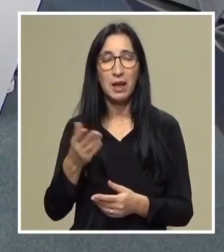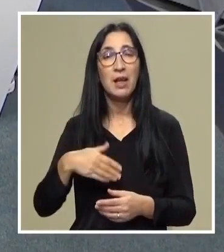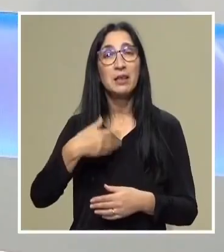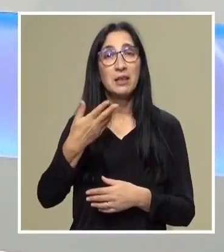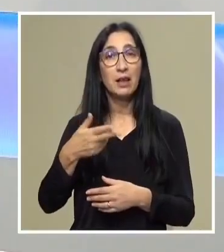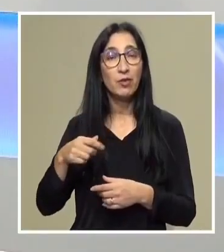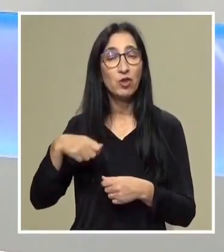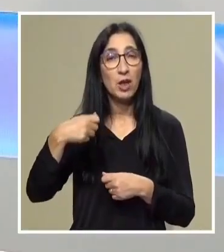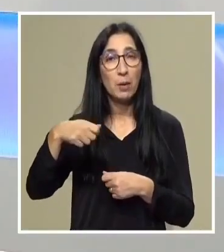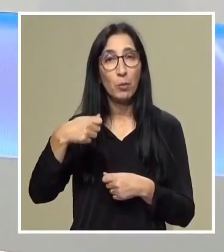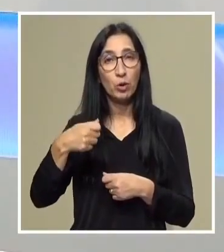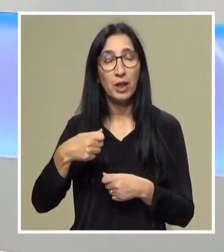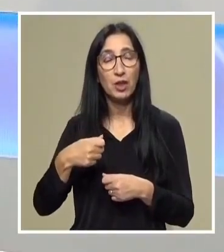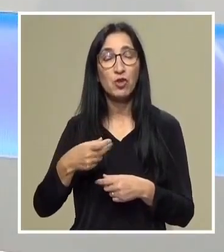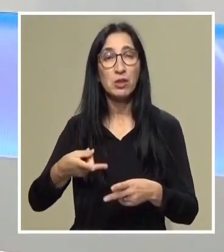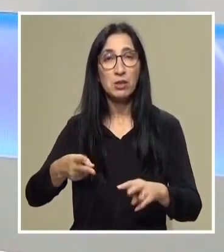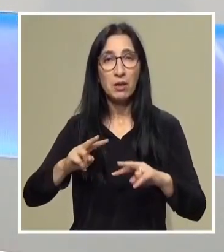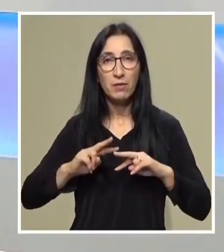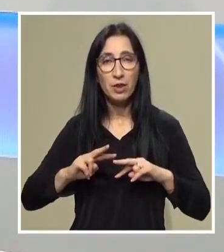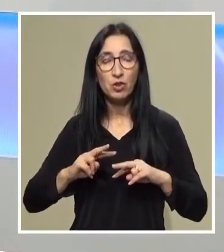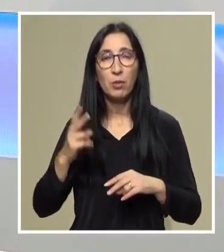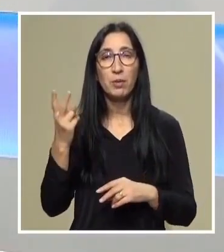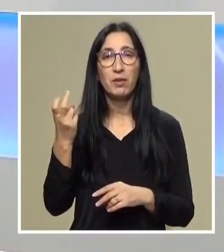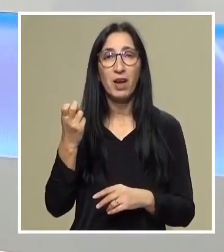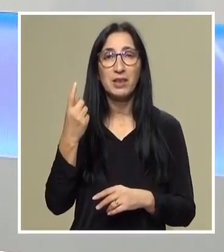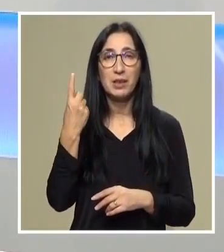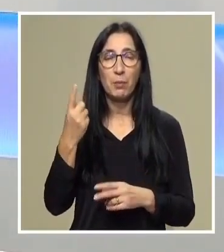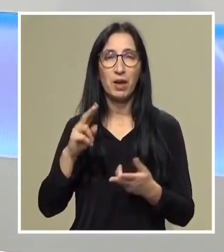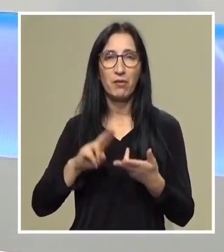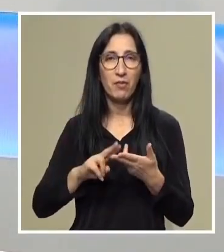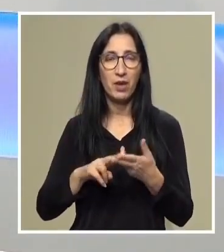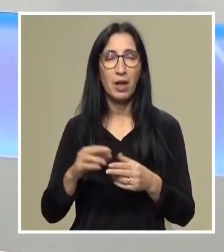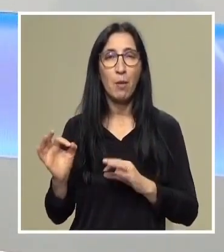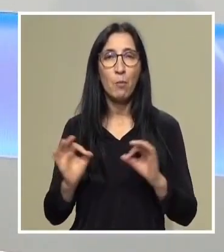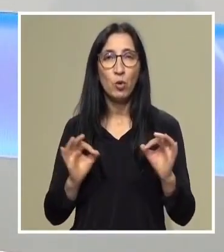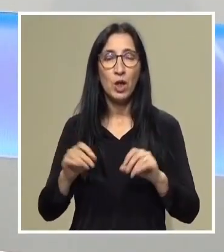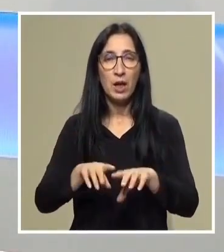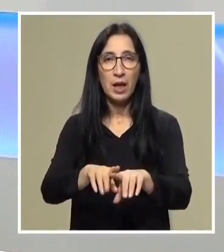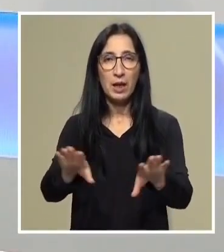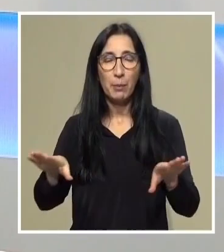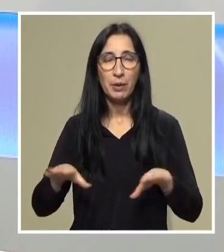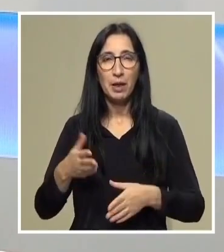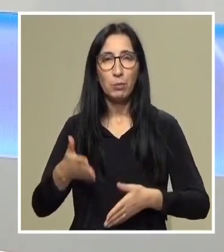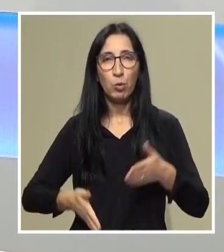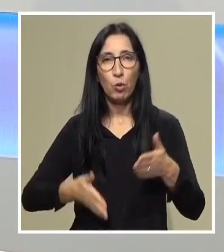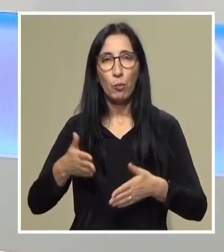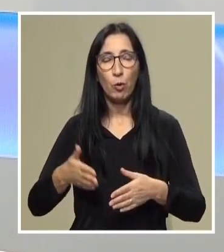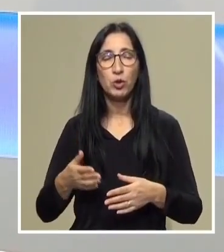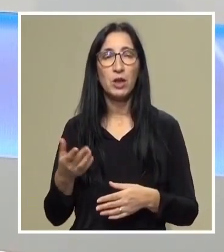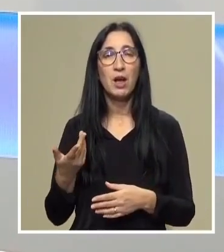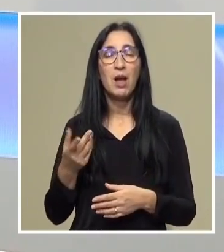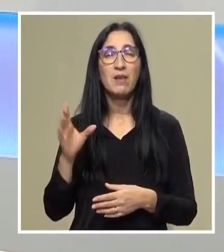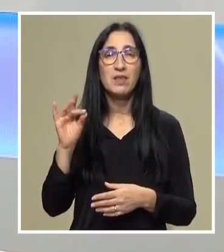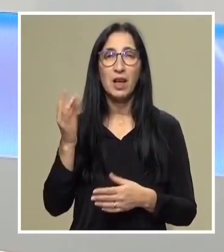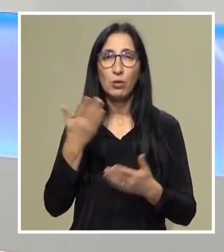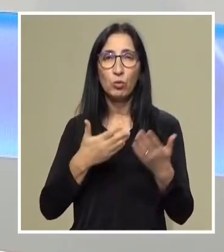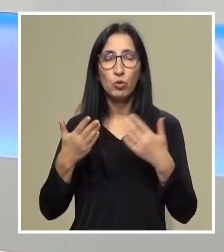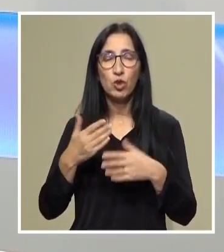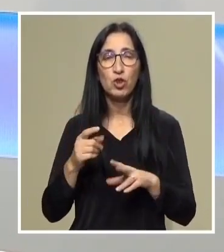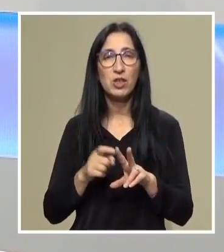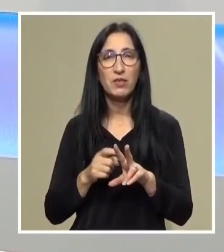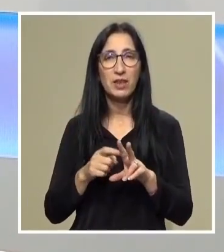Със следващия репортаж от Свищов се завръщаме в 21 век. Модерен кабинет по роботика отвори врати в средното училище